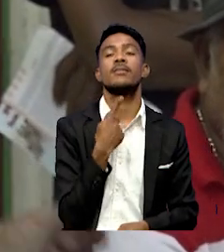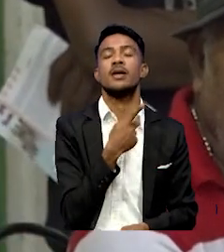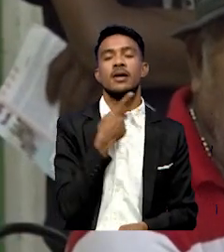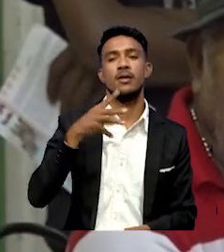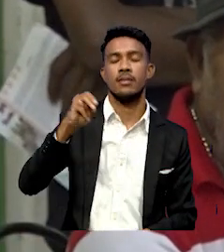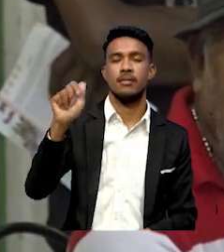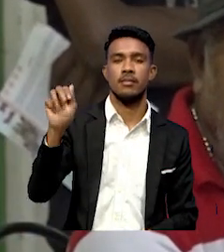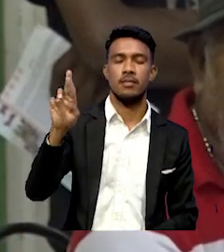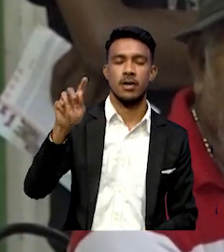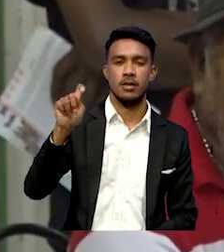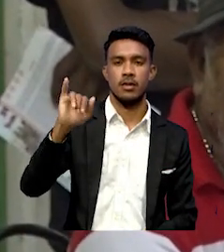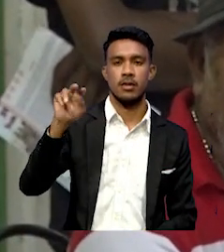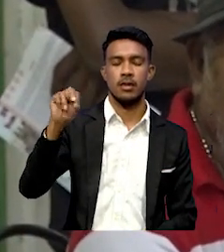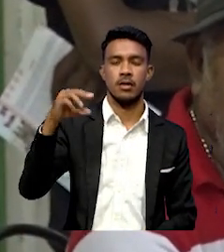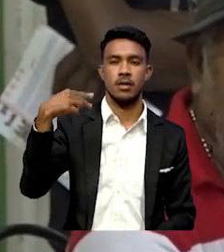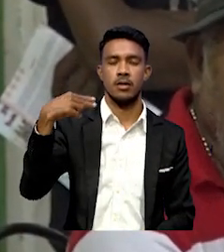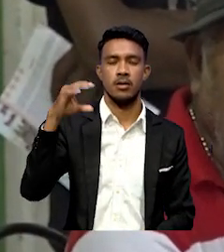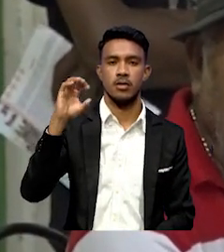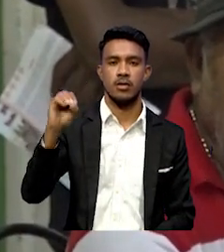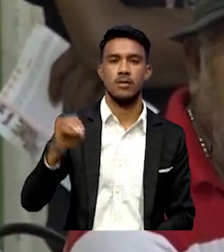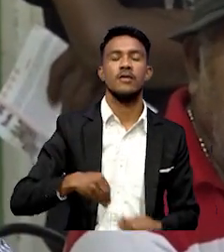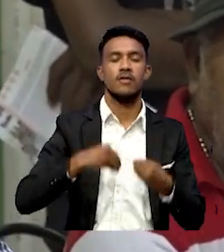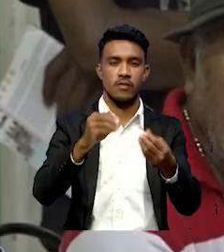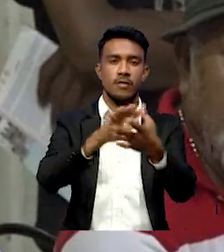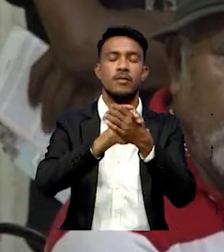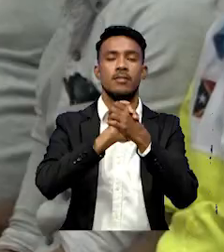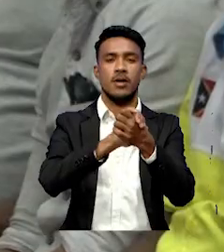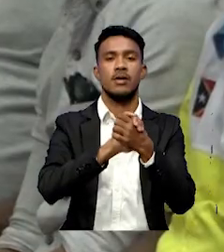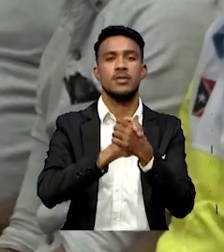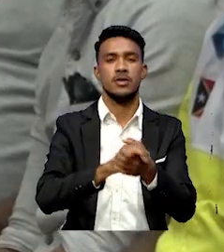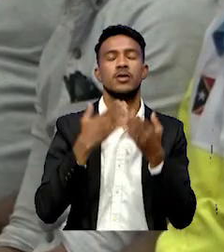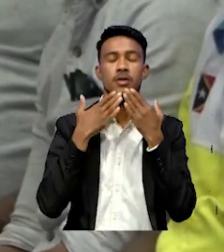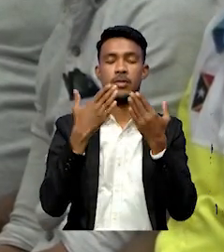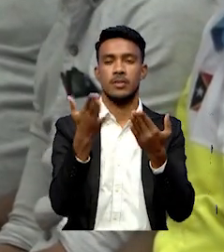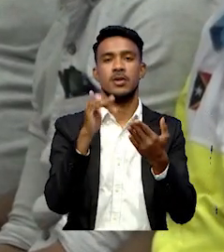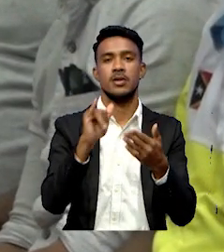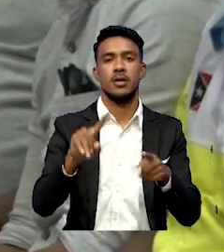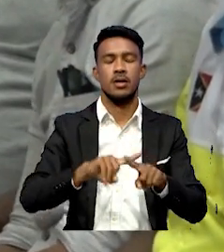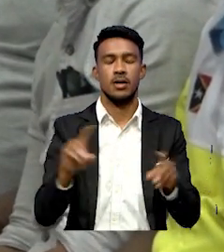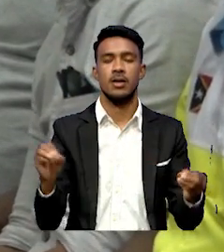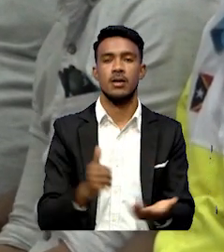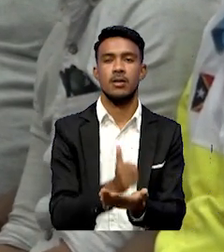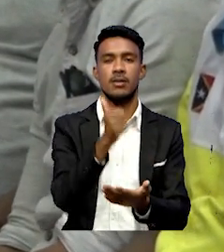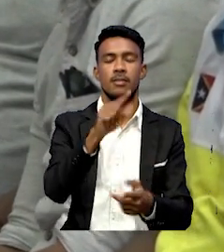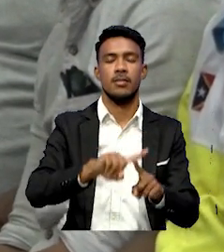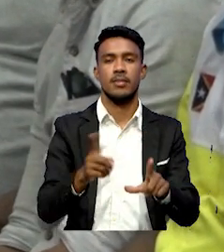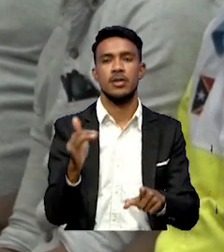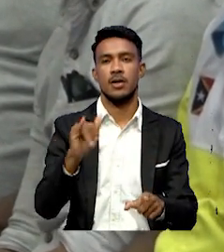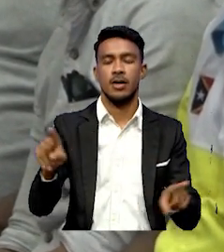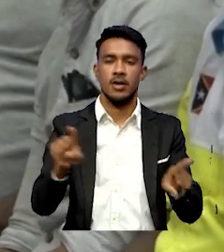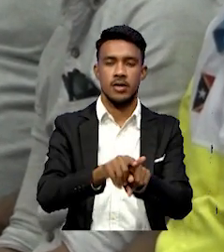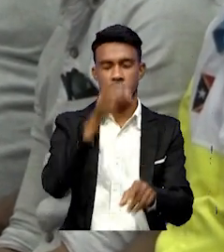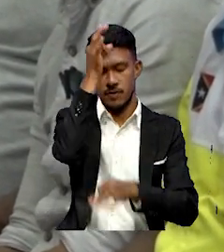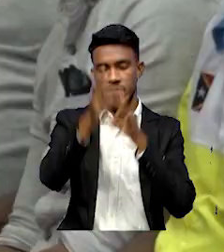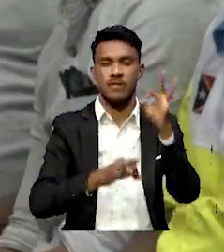pasira mesmo la atinji maximum masau tetedet kata kita ne nesa komitmen tu politik